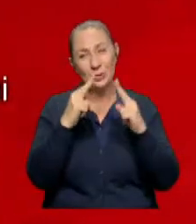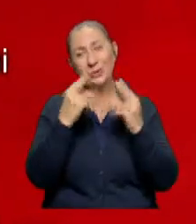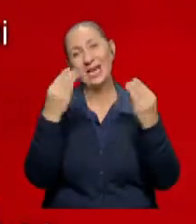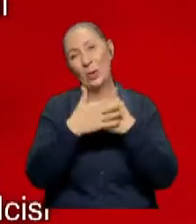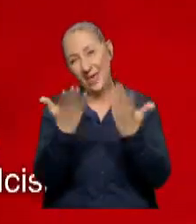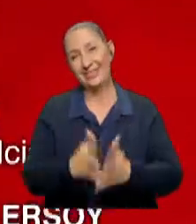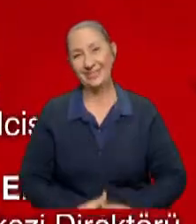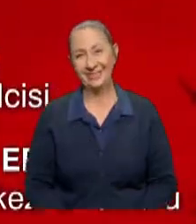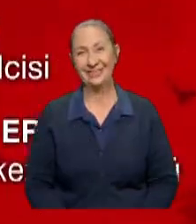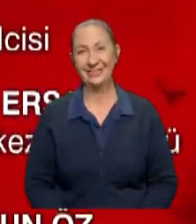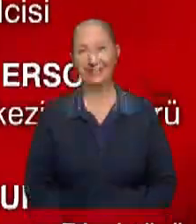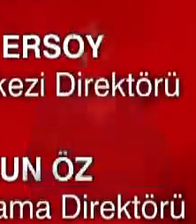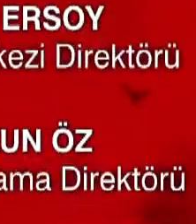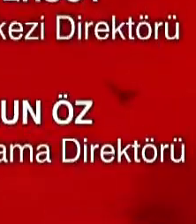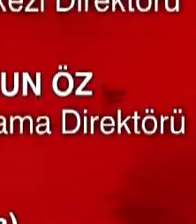İyi akşamlar.